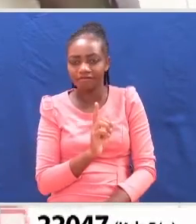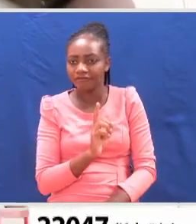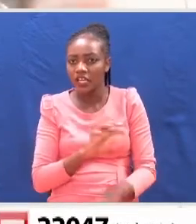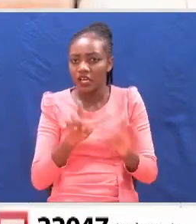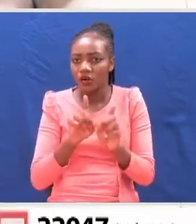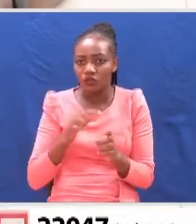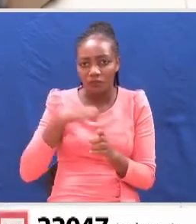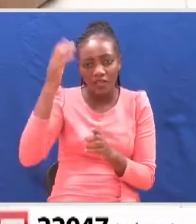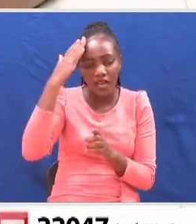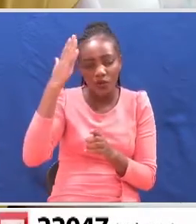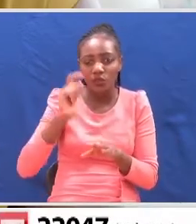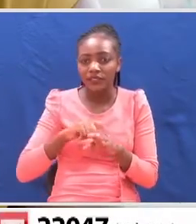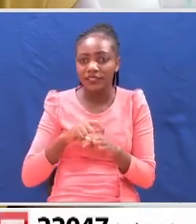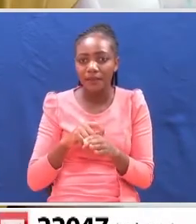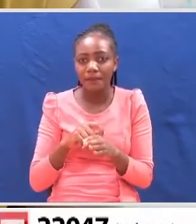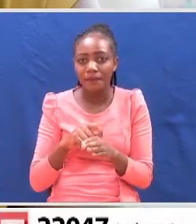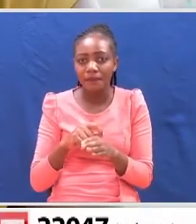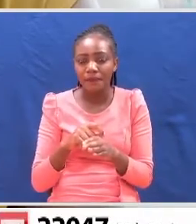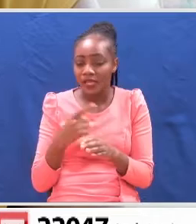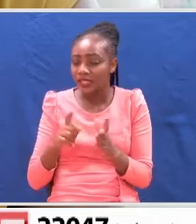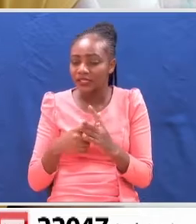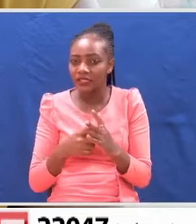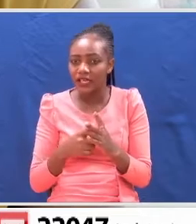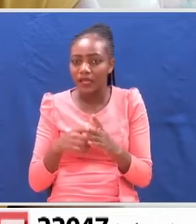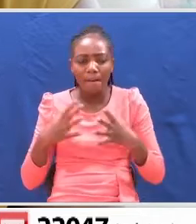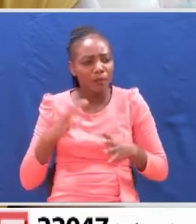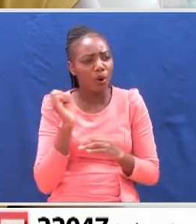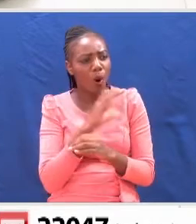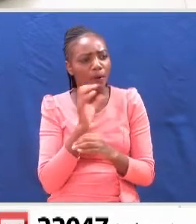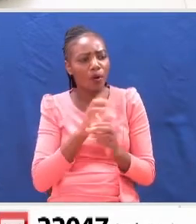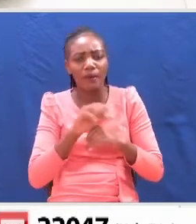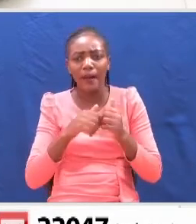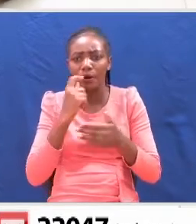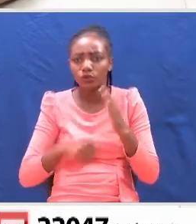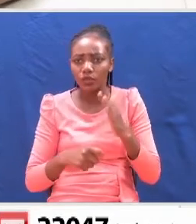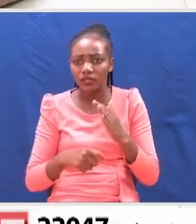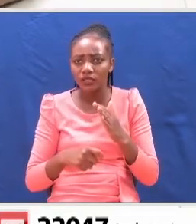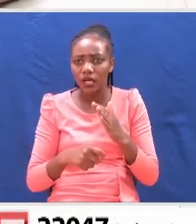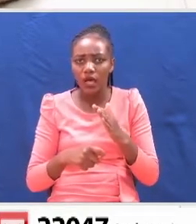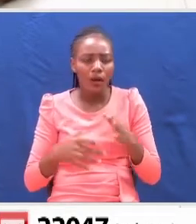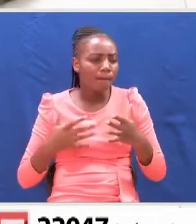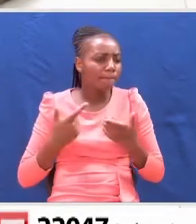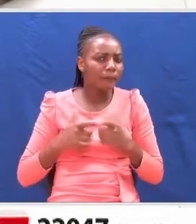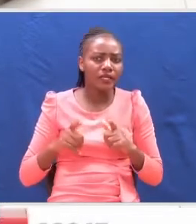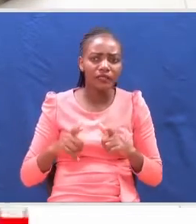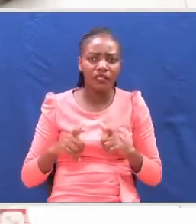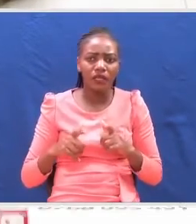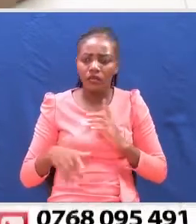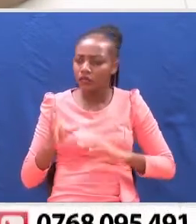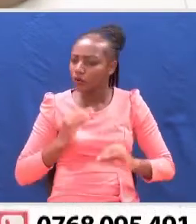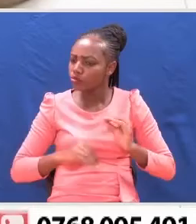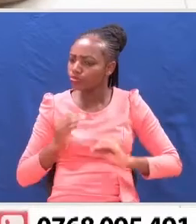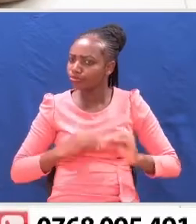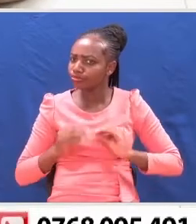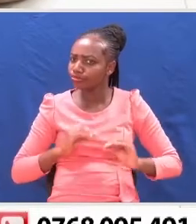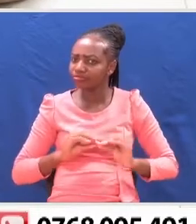Najua wakati wameanza, unajua watu wamelalamika mambo ya bei, lakini hakuna mtu ambaye alikuwa amedeal na mambo amejua bei kamili